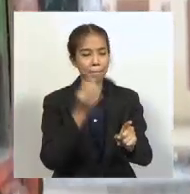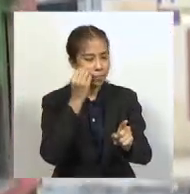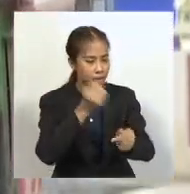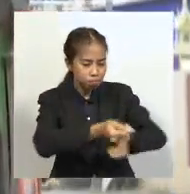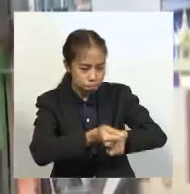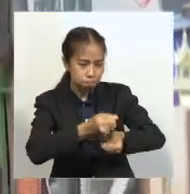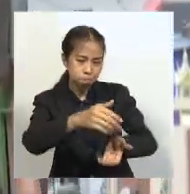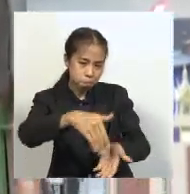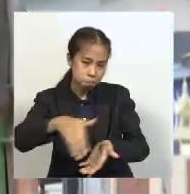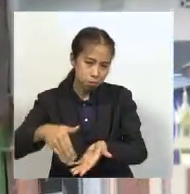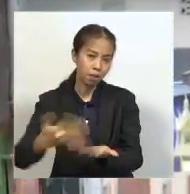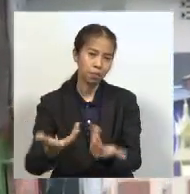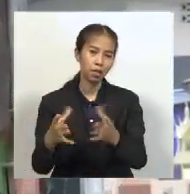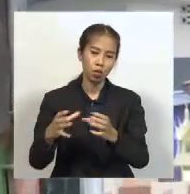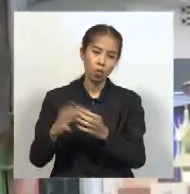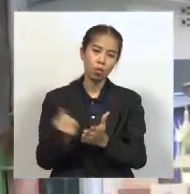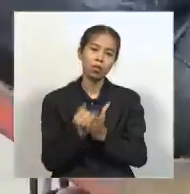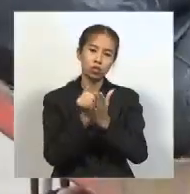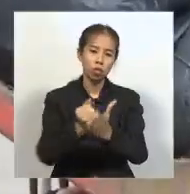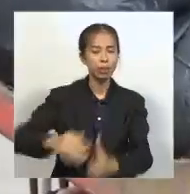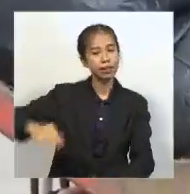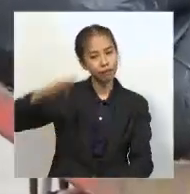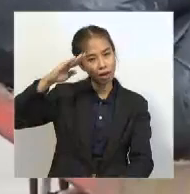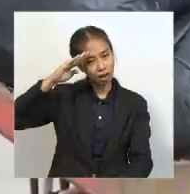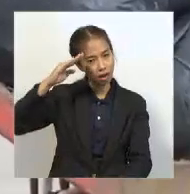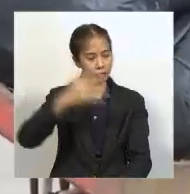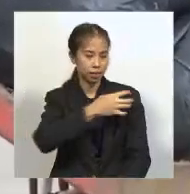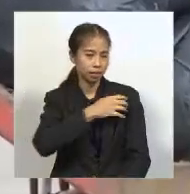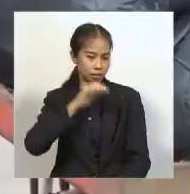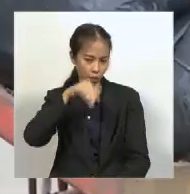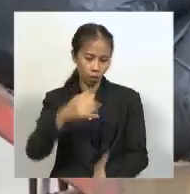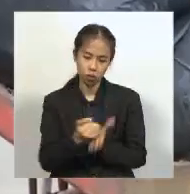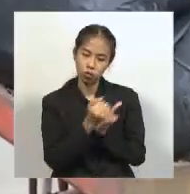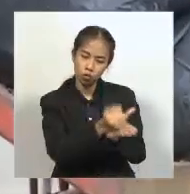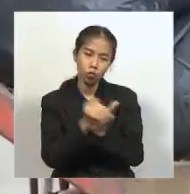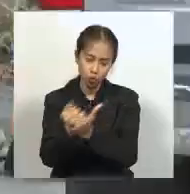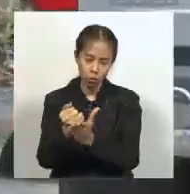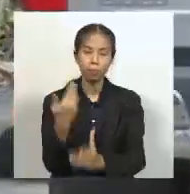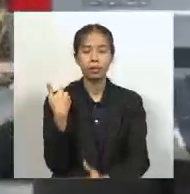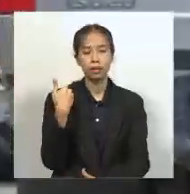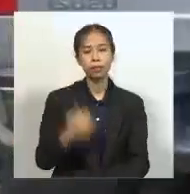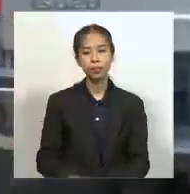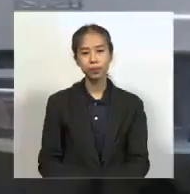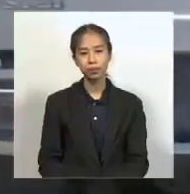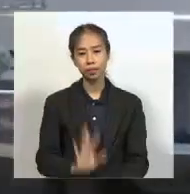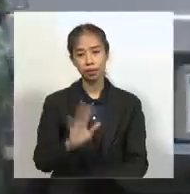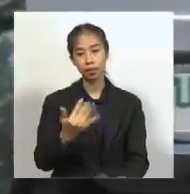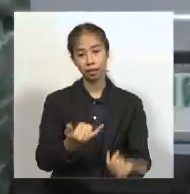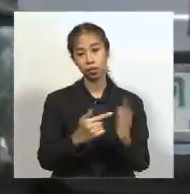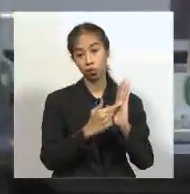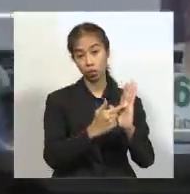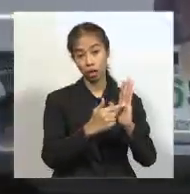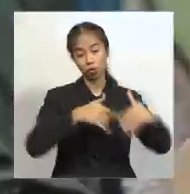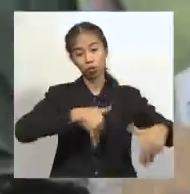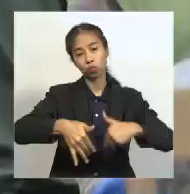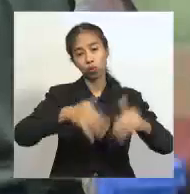แล้วก็มีทั้งบรรดาจิตอาสาเจ้าหน้าที่ทหารเจ้าหน้าที่เทศบาลมาร่วมกันช่วยชาวบ้านทำความสะอาดค่ะอย่างที่ชุมชนวัดศรี